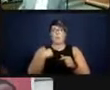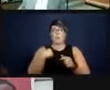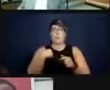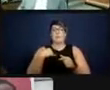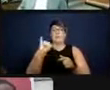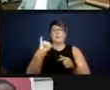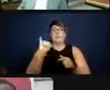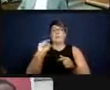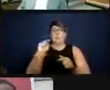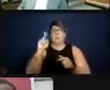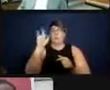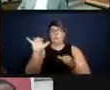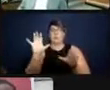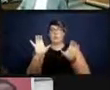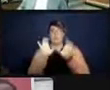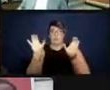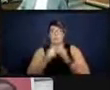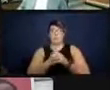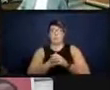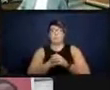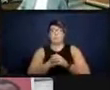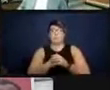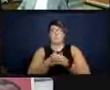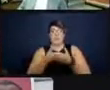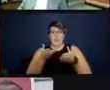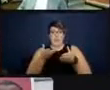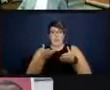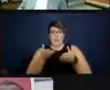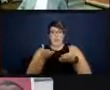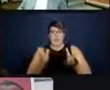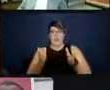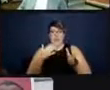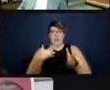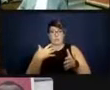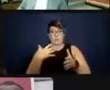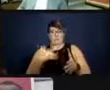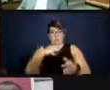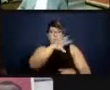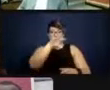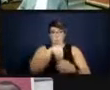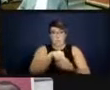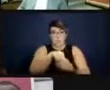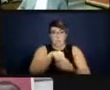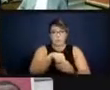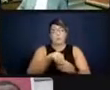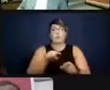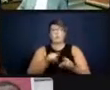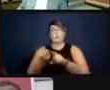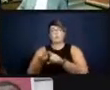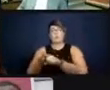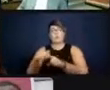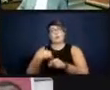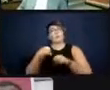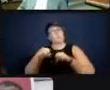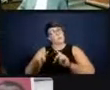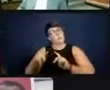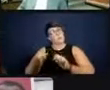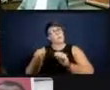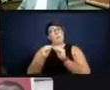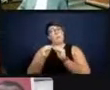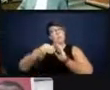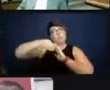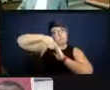tunahakikisha ya kuwa wanafunzi hao wanaweza kupata vyeti vinavyohitajika ili waweze kuwa na